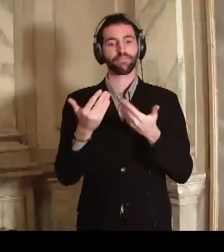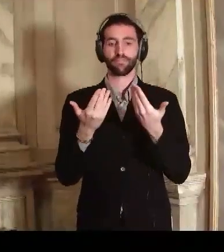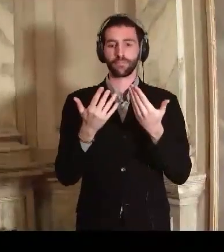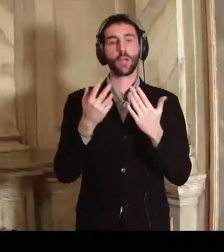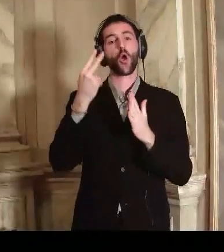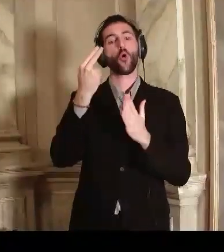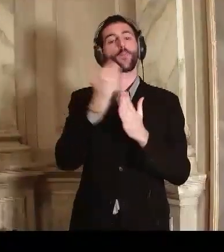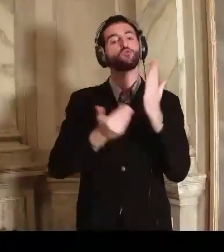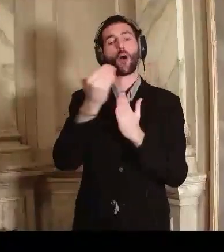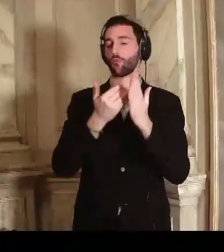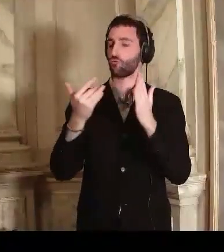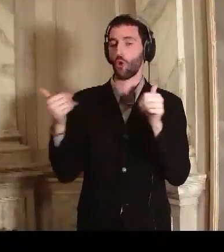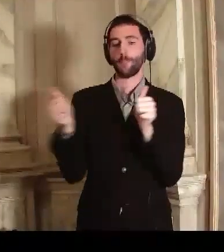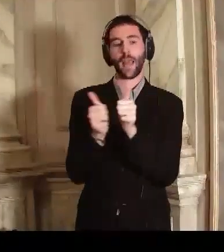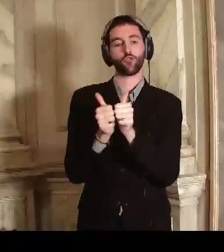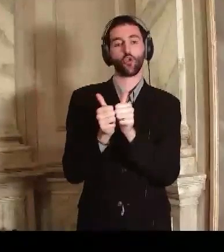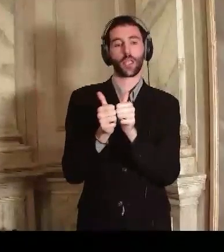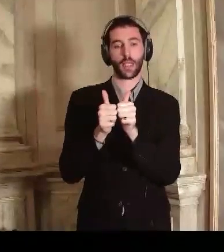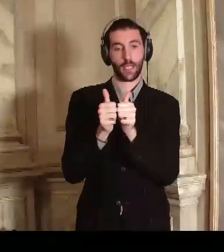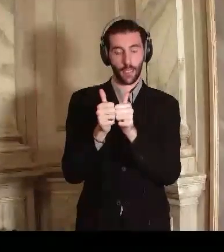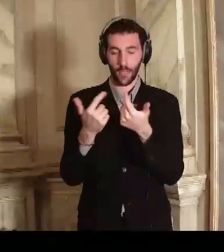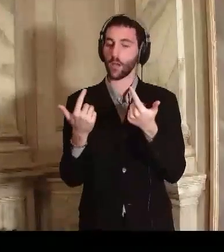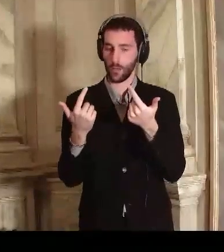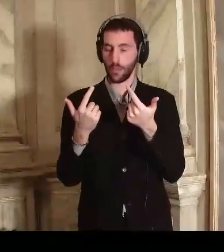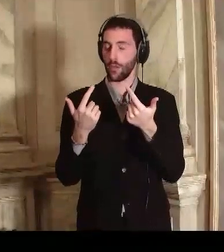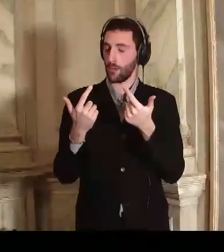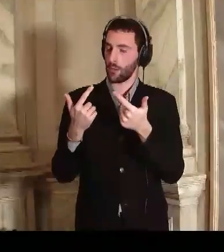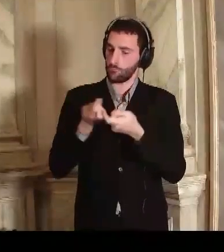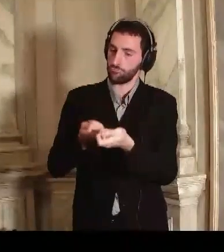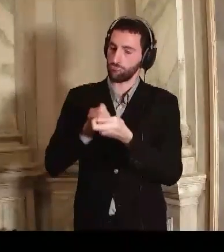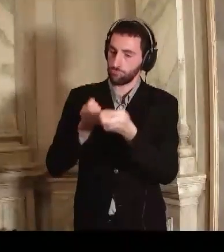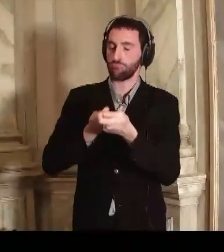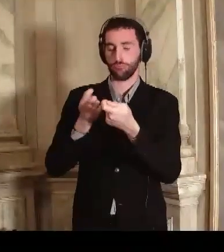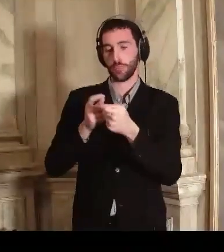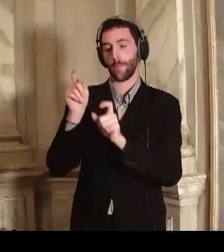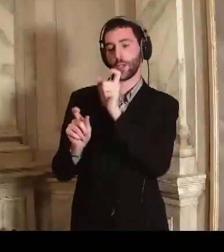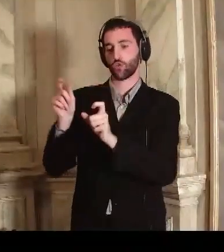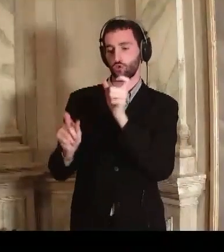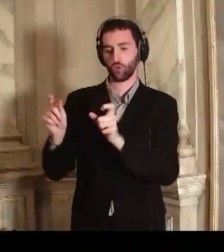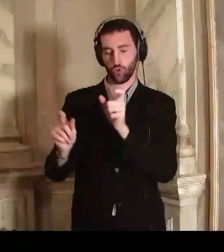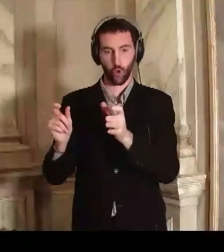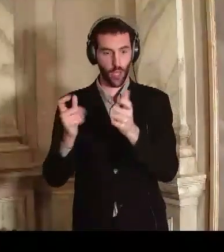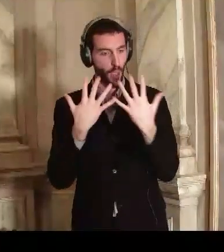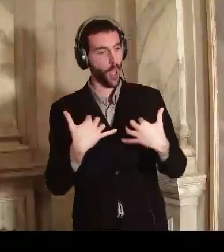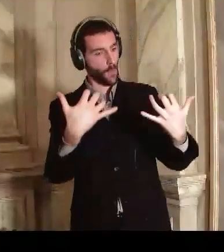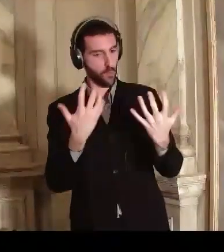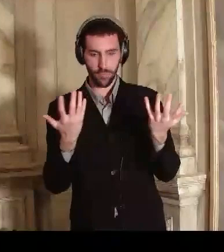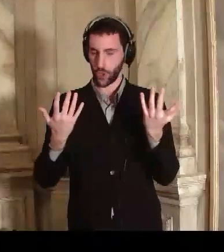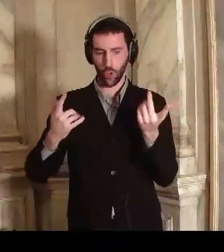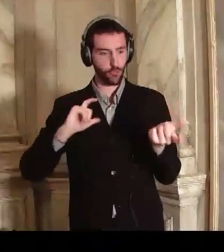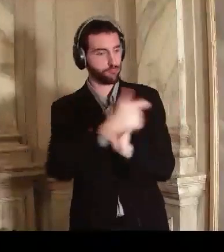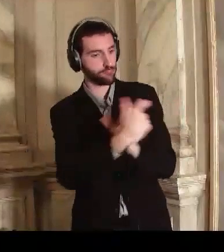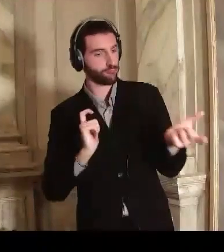giornalisti e studiosi di danza della Biennale. Forniremo loro una solida base per la carriera e stimoleremo il pubblico grazie ai dibattiti